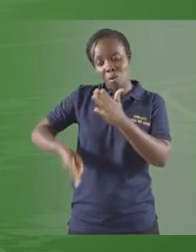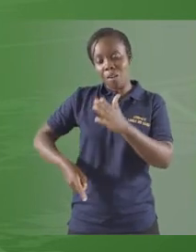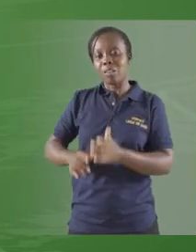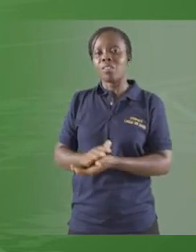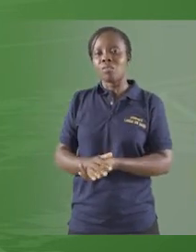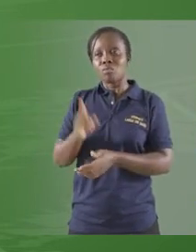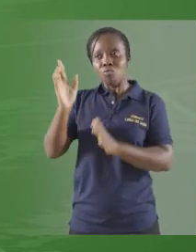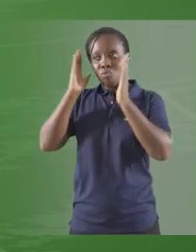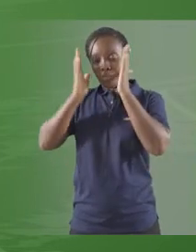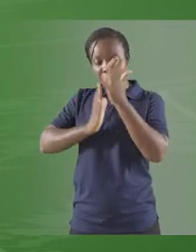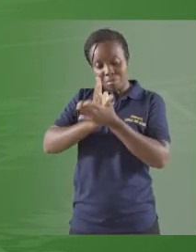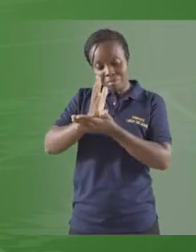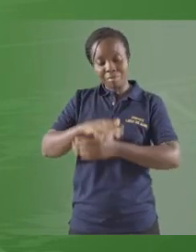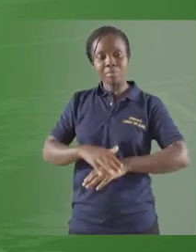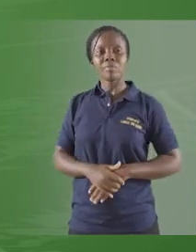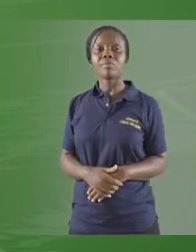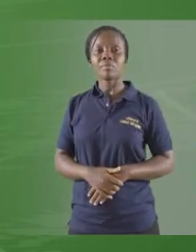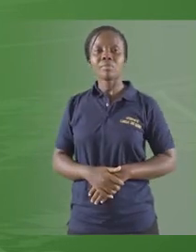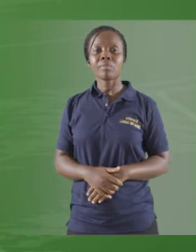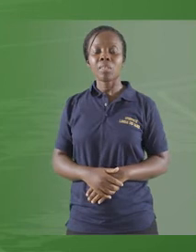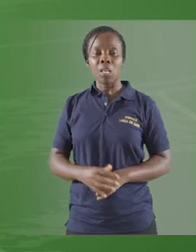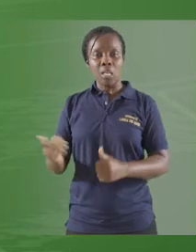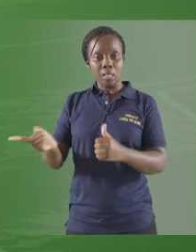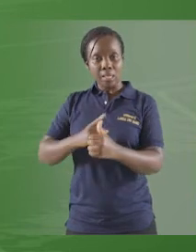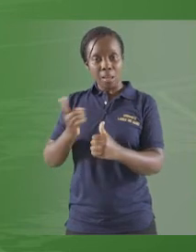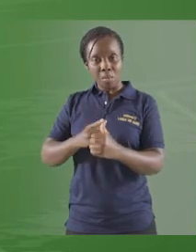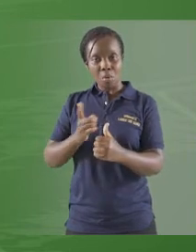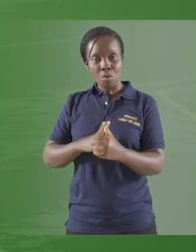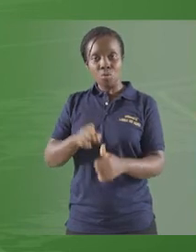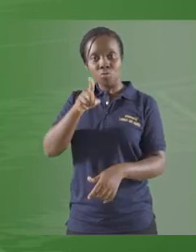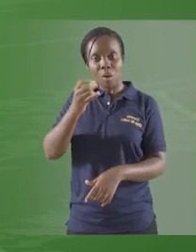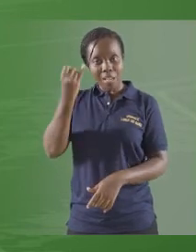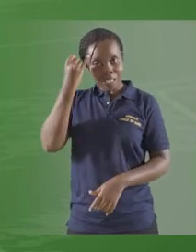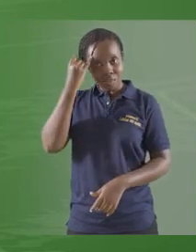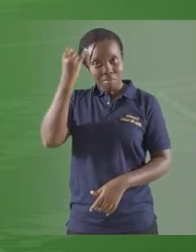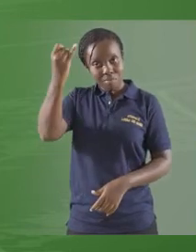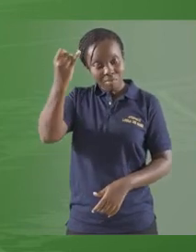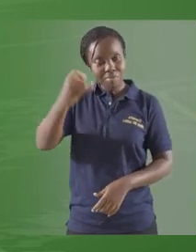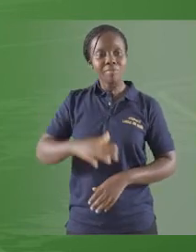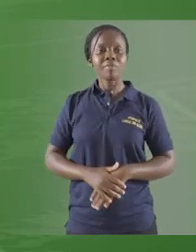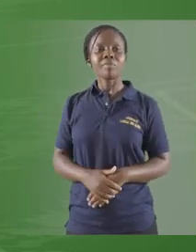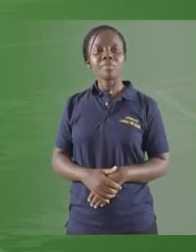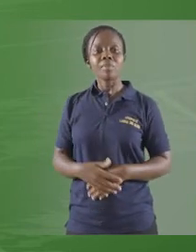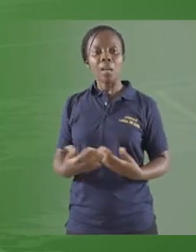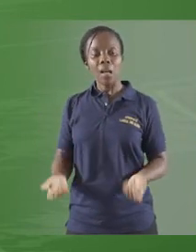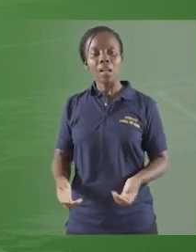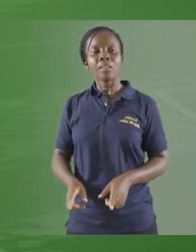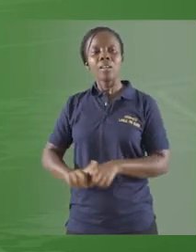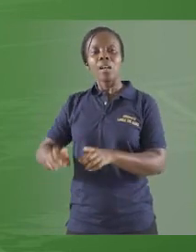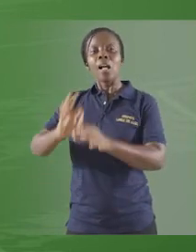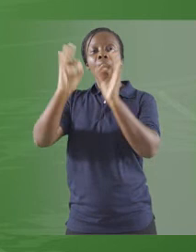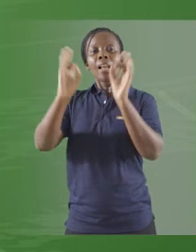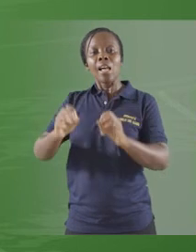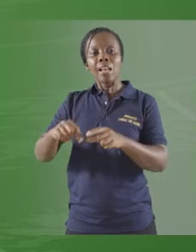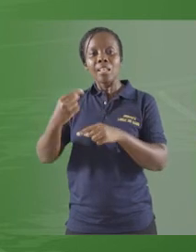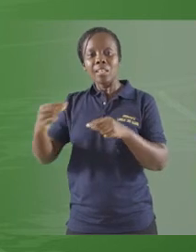devez commencer par une supposition. L'allèle responsable de l'albinisme